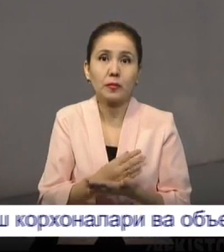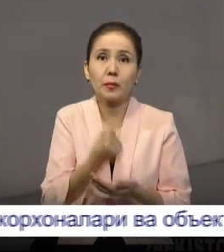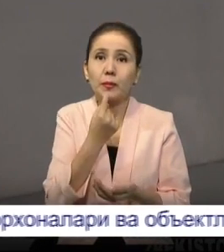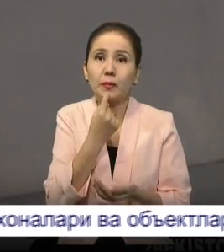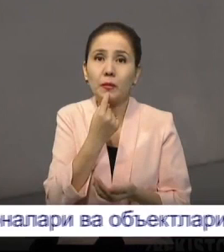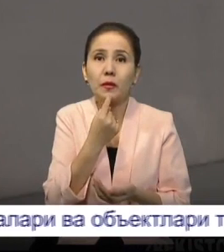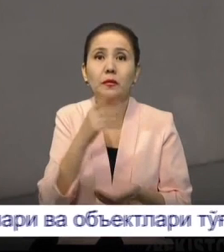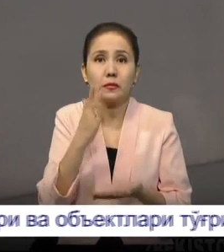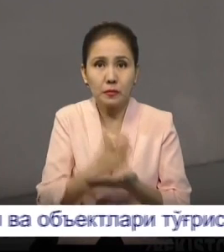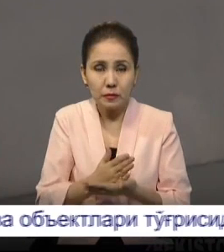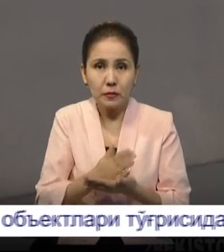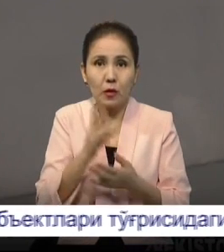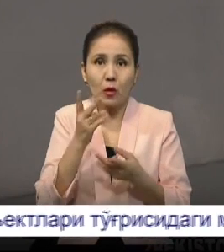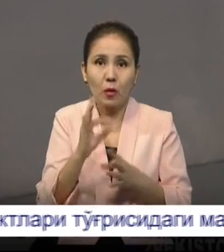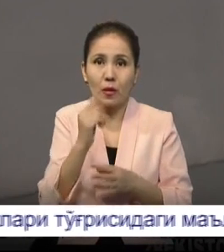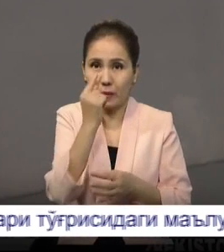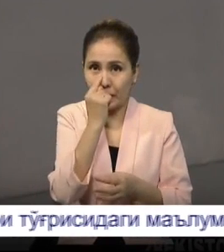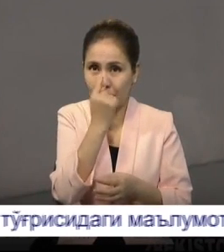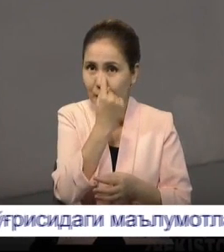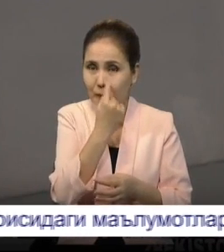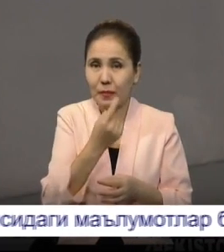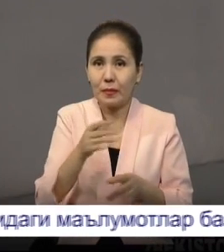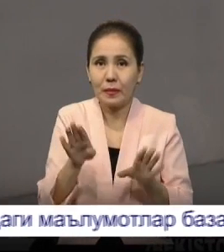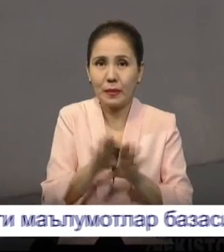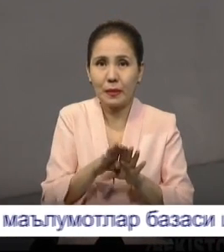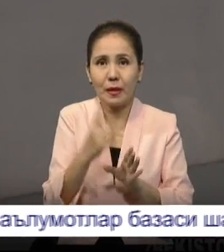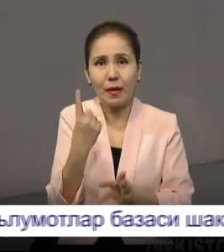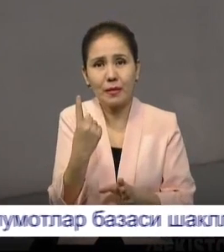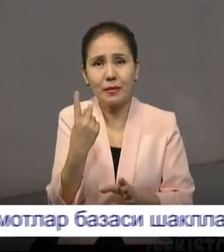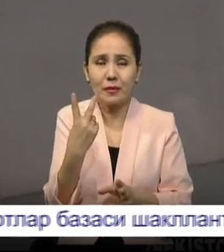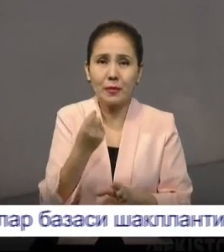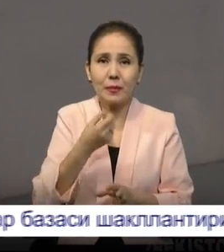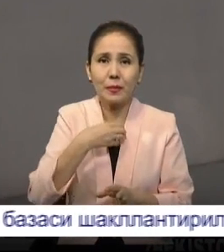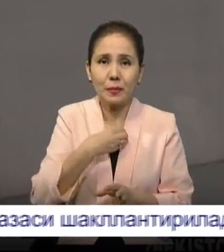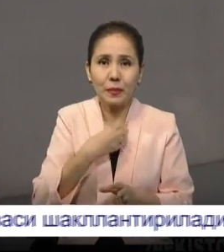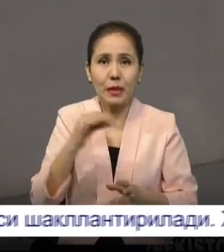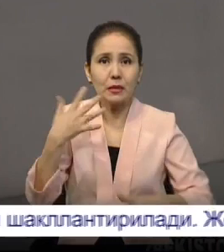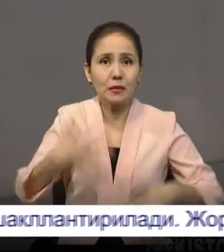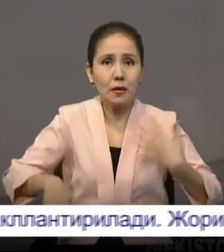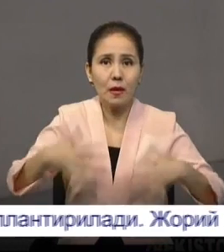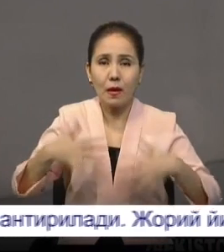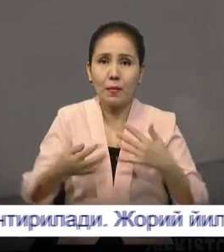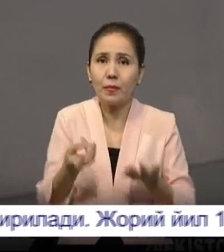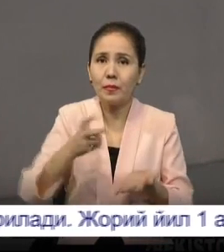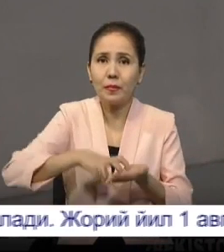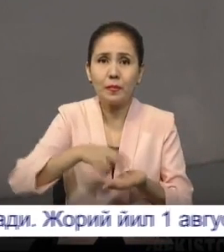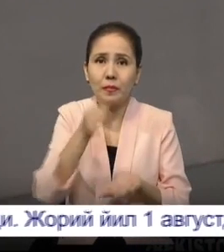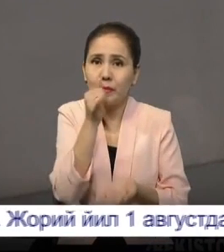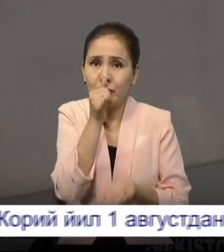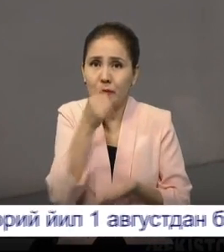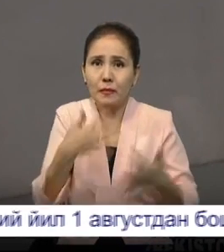sezdim, faqat dimog'imda bitib, shu bitta ikkita yo'tal bo'lib, hol bo'lmadi, umuman o'rnimdan turishga kuchim